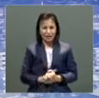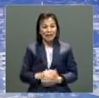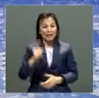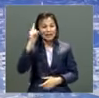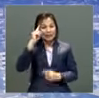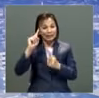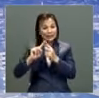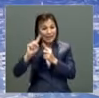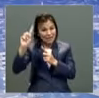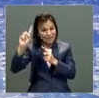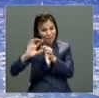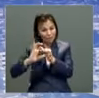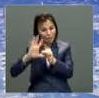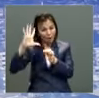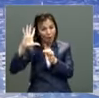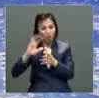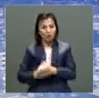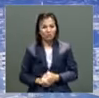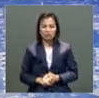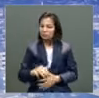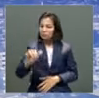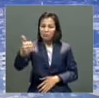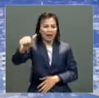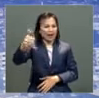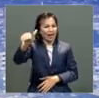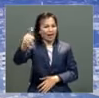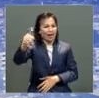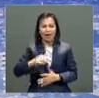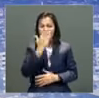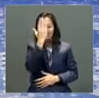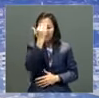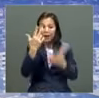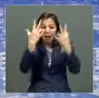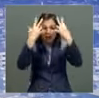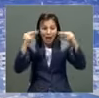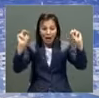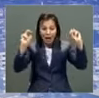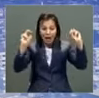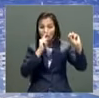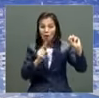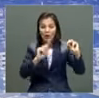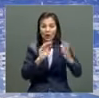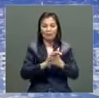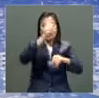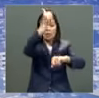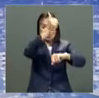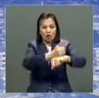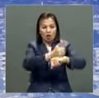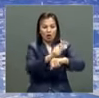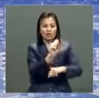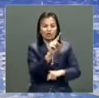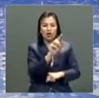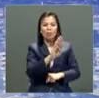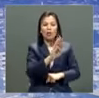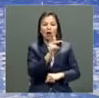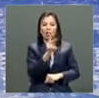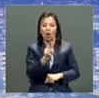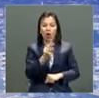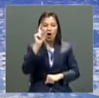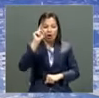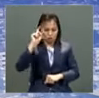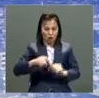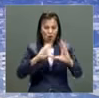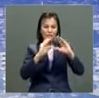ว่าหนึ่งเนี่ยจะกลับมาเป็นปกติก็ยังไม่ใช่ครับเพราะท่านนายกบอกว่าในฐานะปอศูนย์สบคก็บอกว่าเดี๋ยวจะต้องมีการ